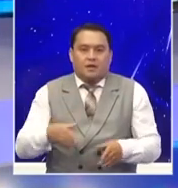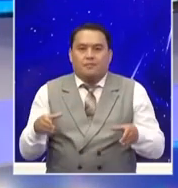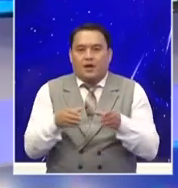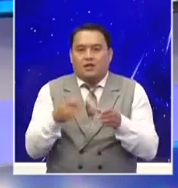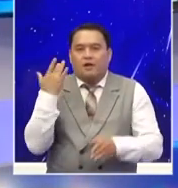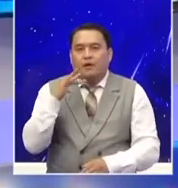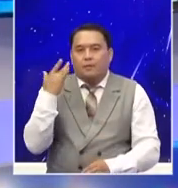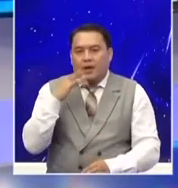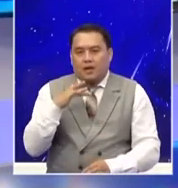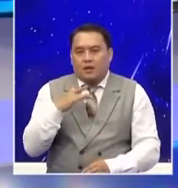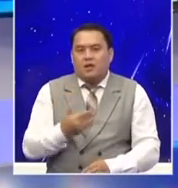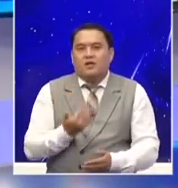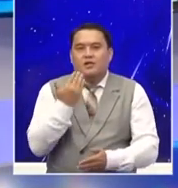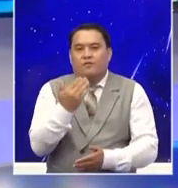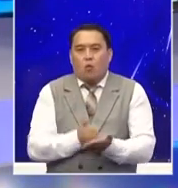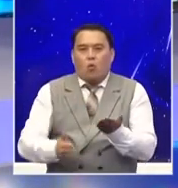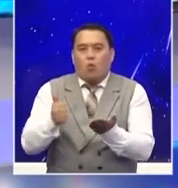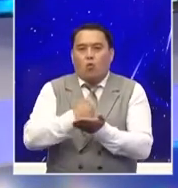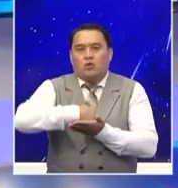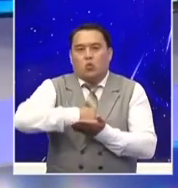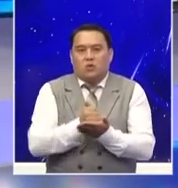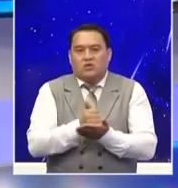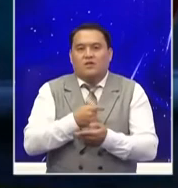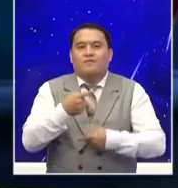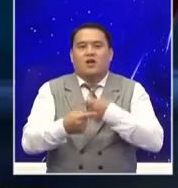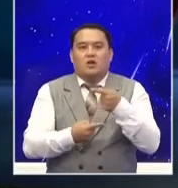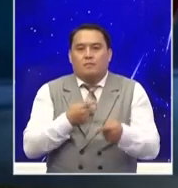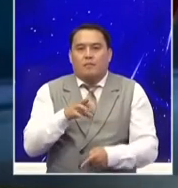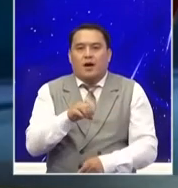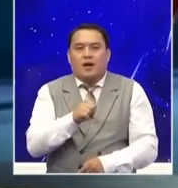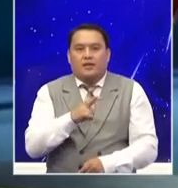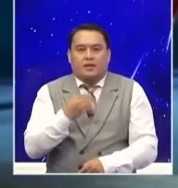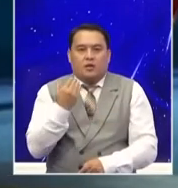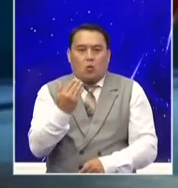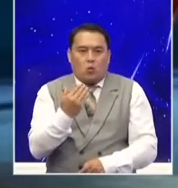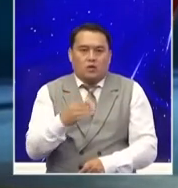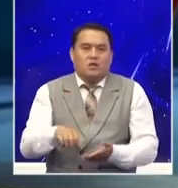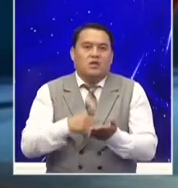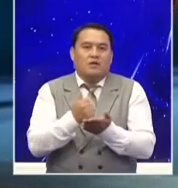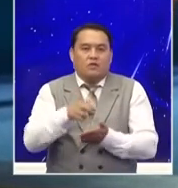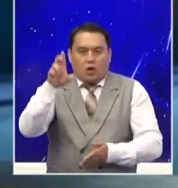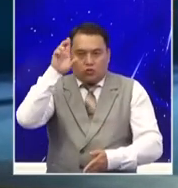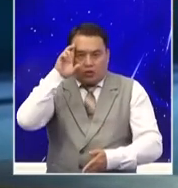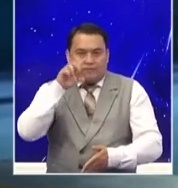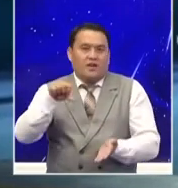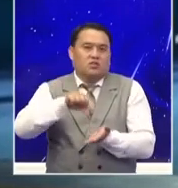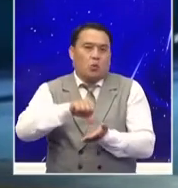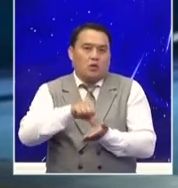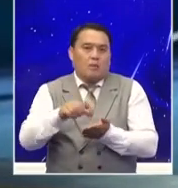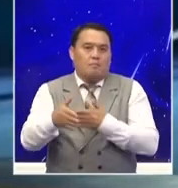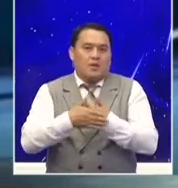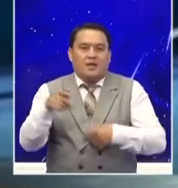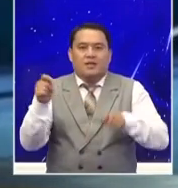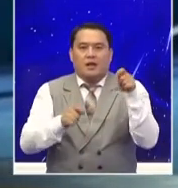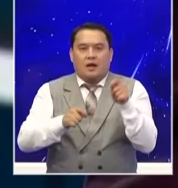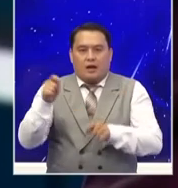партии США. Ее кандидатуру съезд утвердил вслед за выдвижением Джозефа Байдена на пост главы государства. В своем выступлении перед